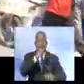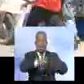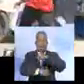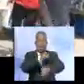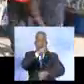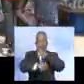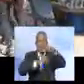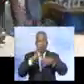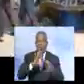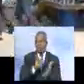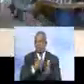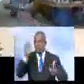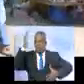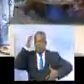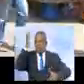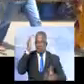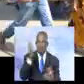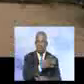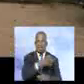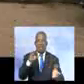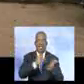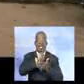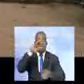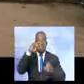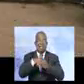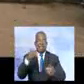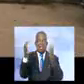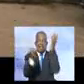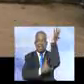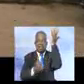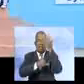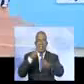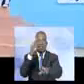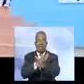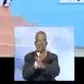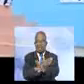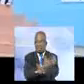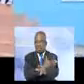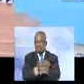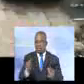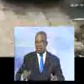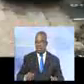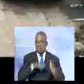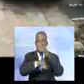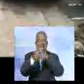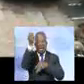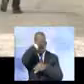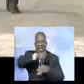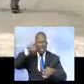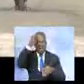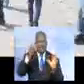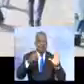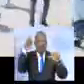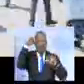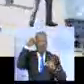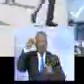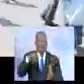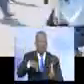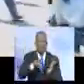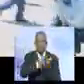d'épilepsie vivent dans les pays en développement. En Afrique, elle est considérée comme une maladie incurable ou un envoûtement.